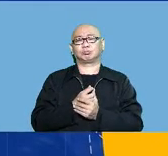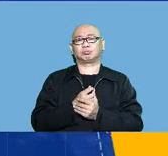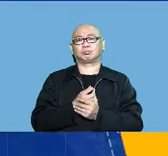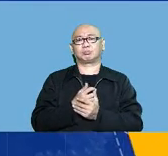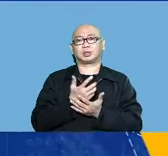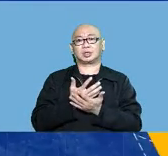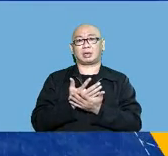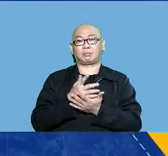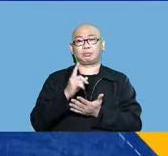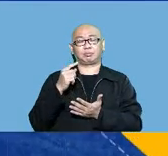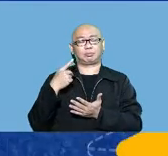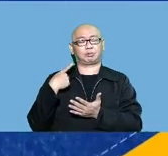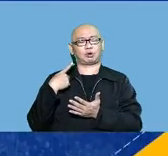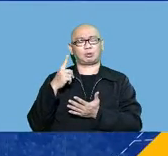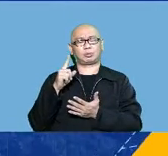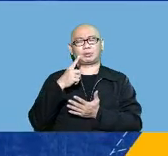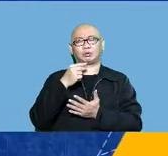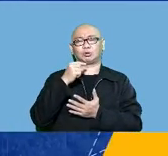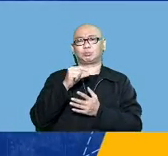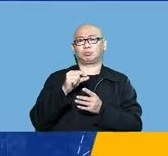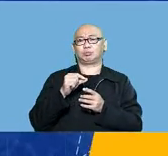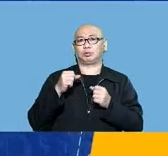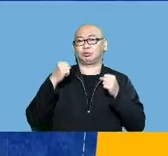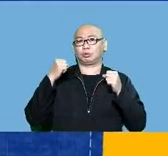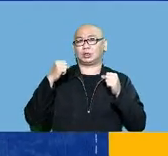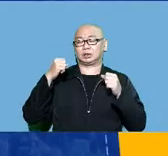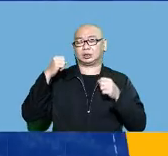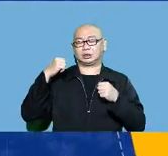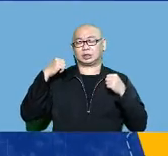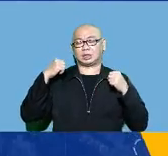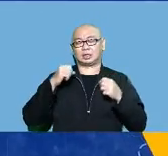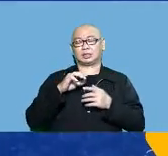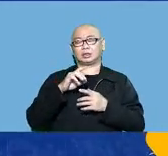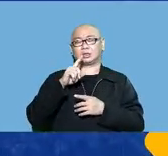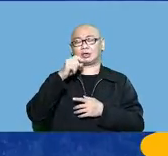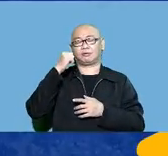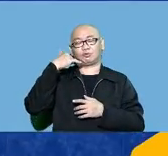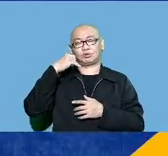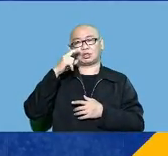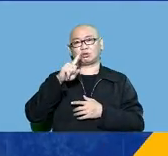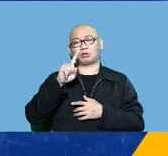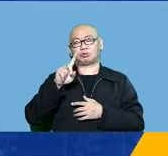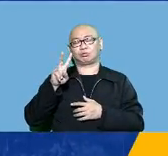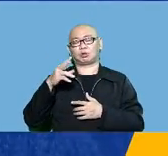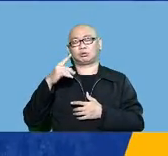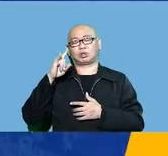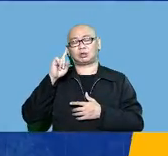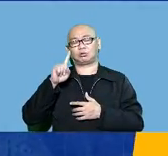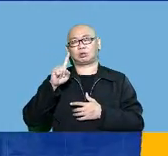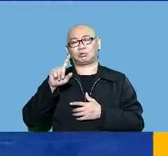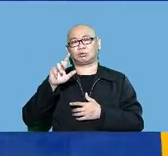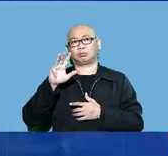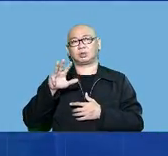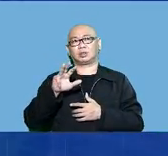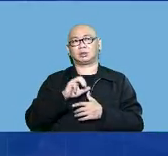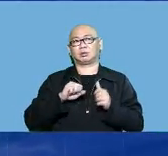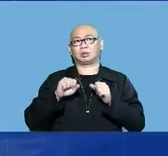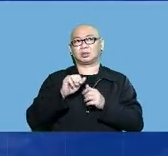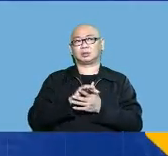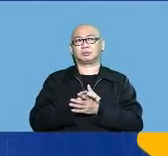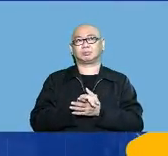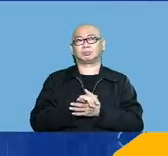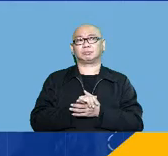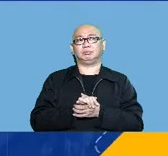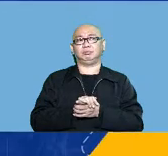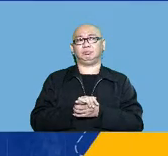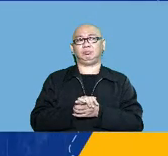meminta pertolongan kepada petugas kesehatan di rumah sakit dengan menelpon 112 atau 119, kemudian dilakukan resusitasi jantung paru,